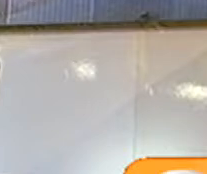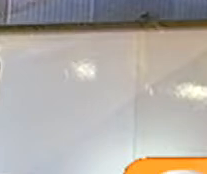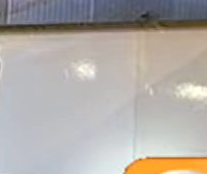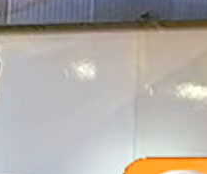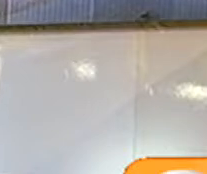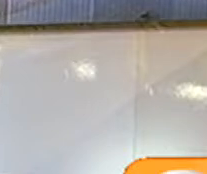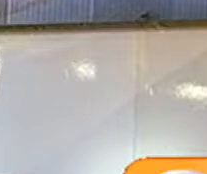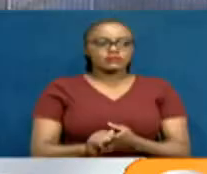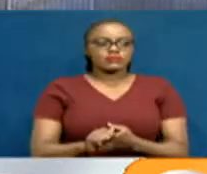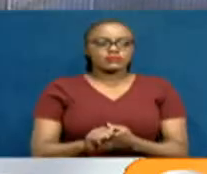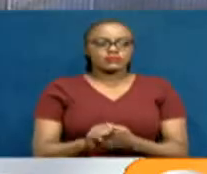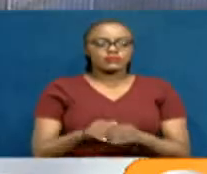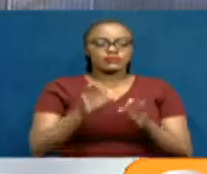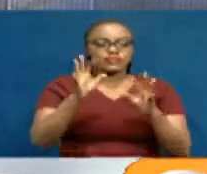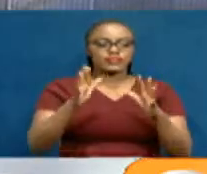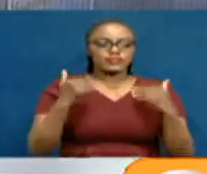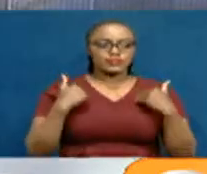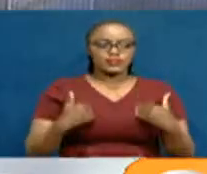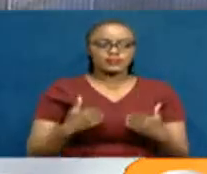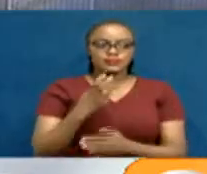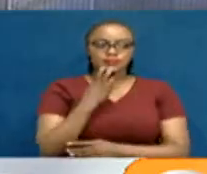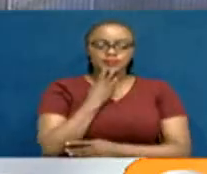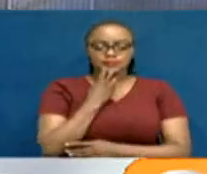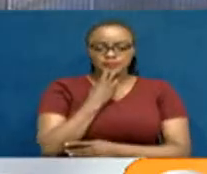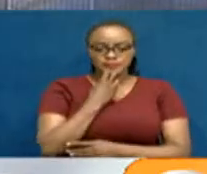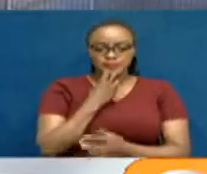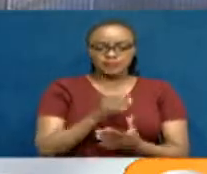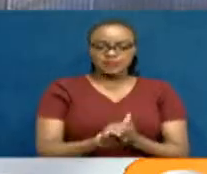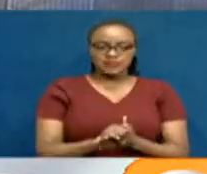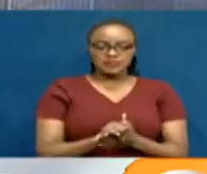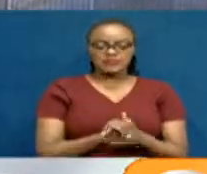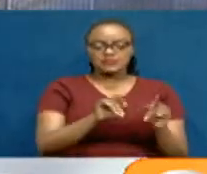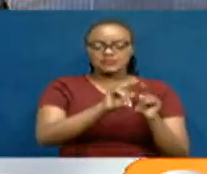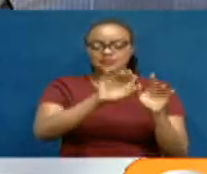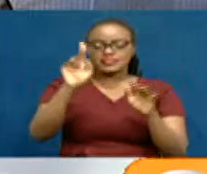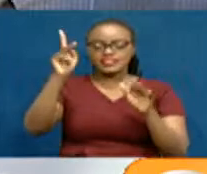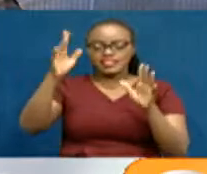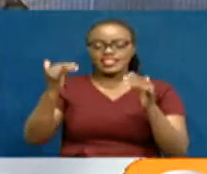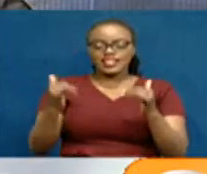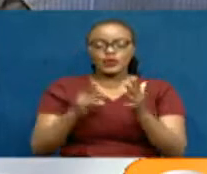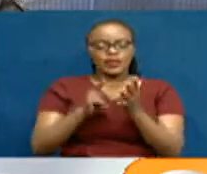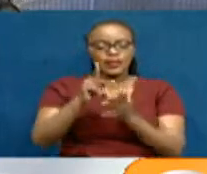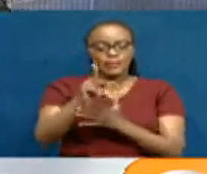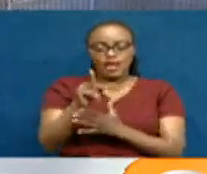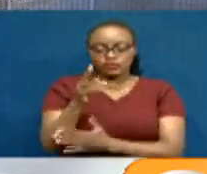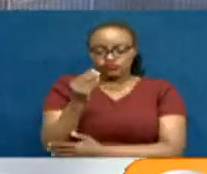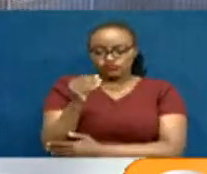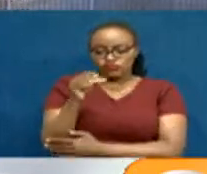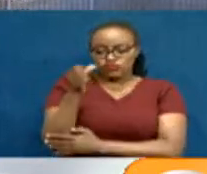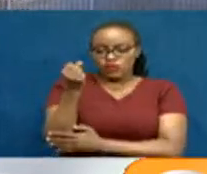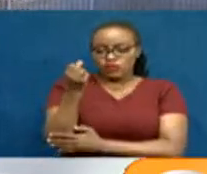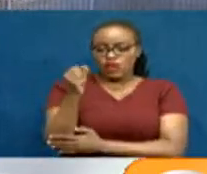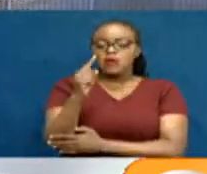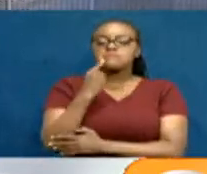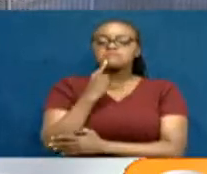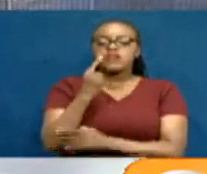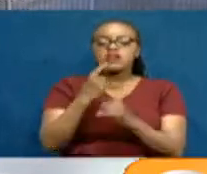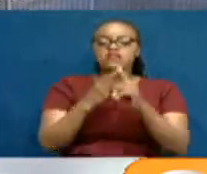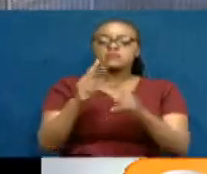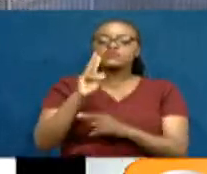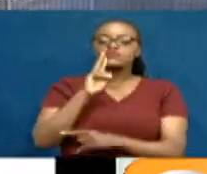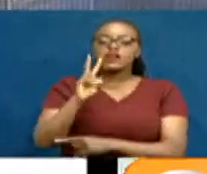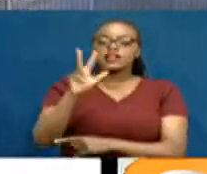Yo, mkalimani wangu kwa lugha ya ishara. Wakenya sasa watanunua mfuko wa unga wa ugali kwa shilingi 100 kutoka